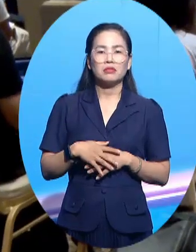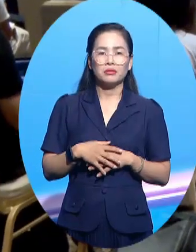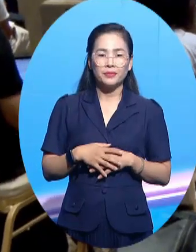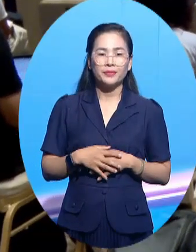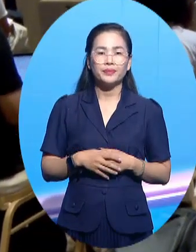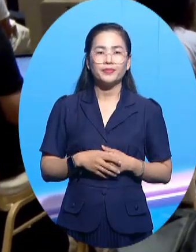khí hậu